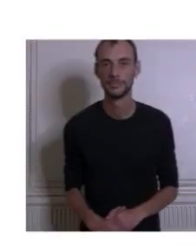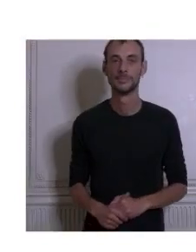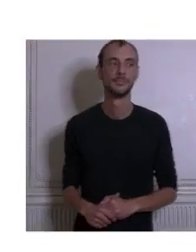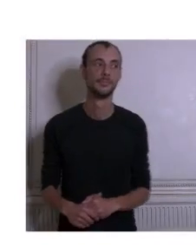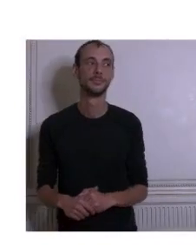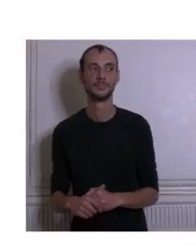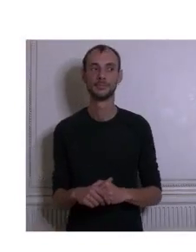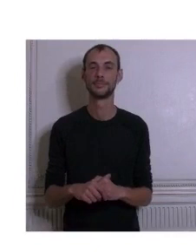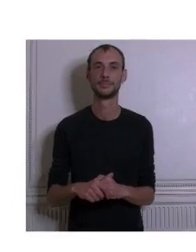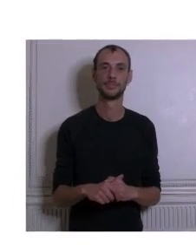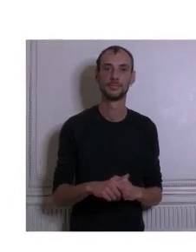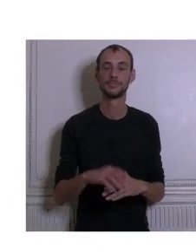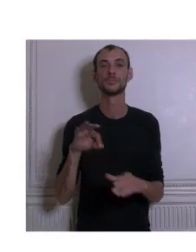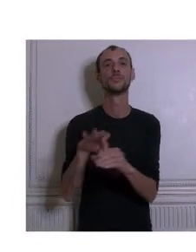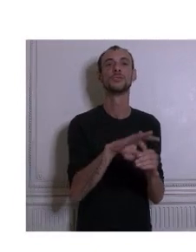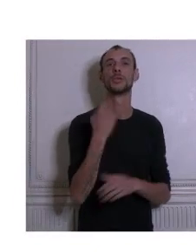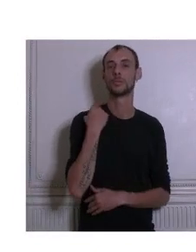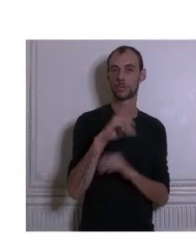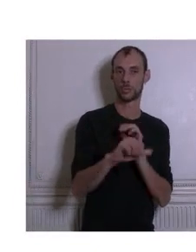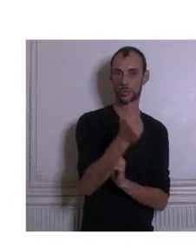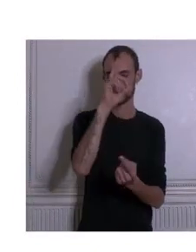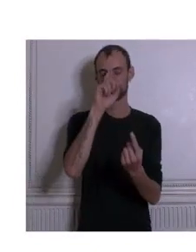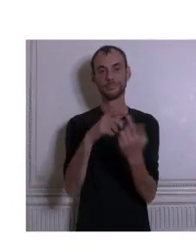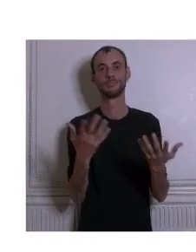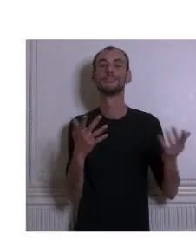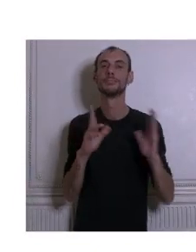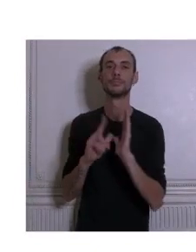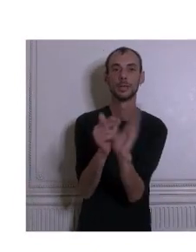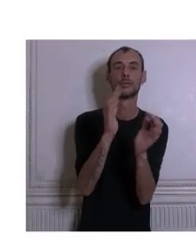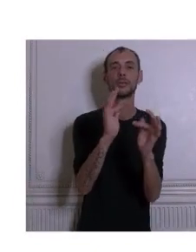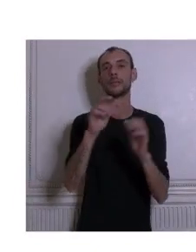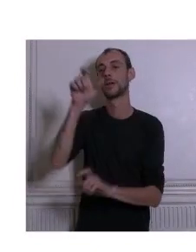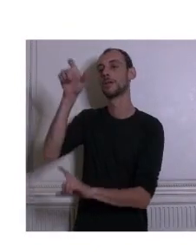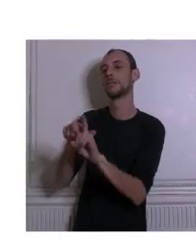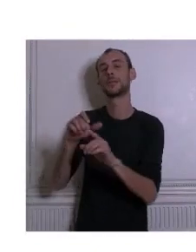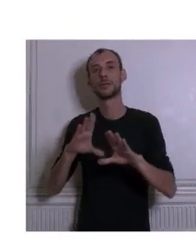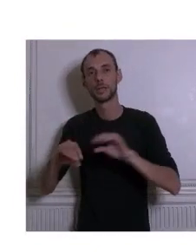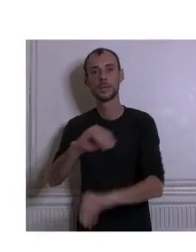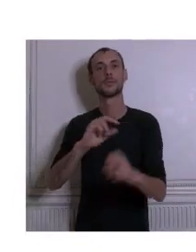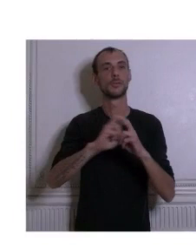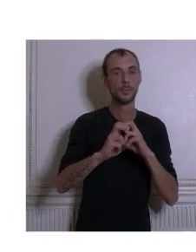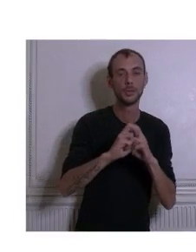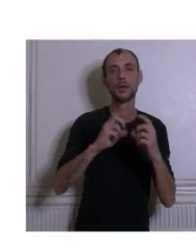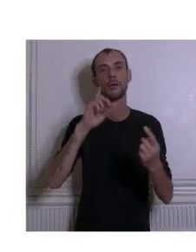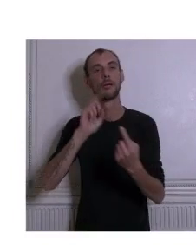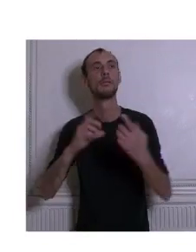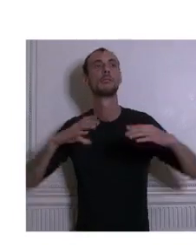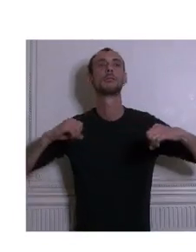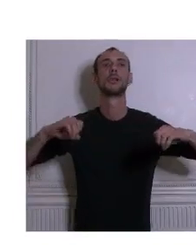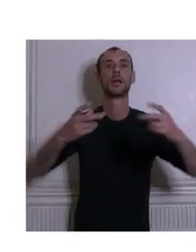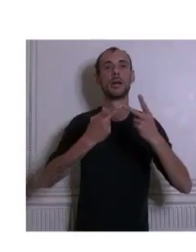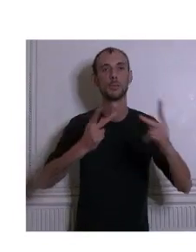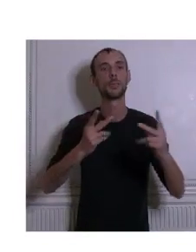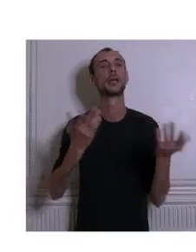certaine nostalgie. D'accord. Alors, produits communaux, année 2021 à 2022,